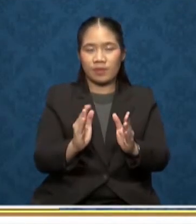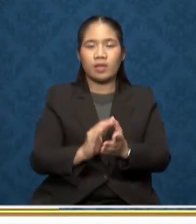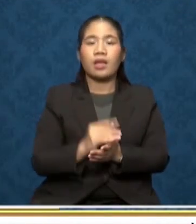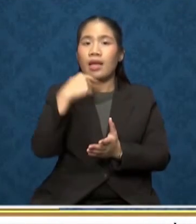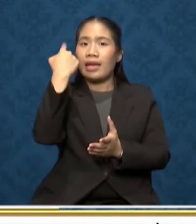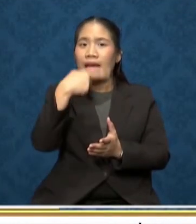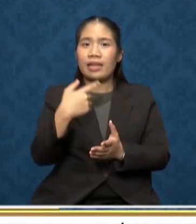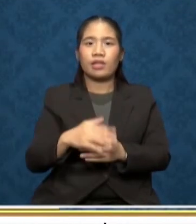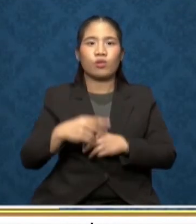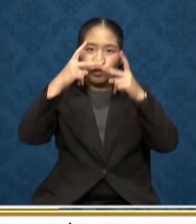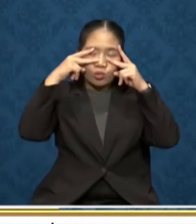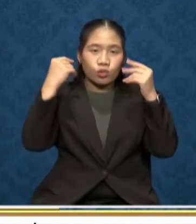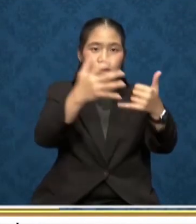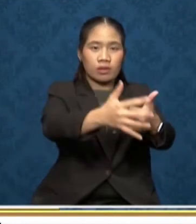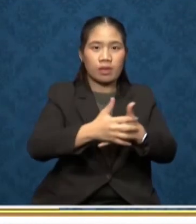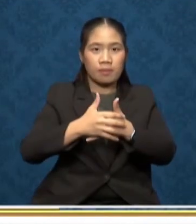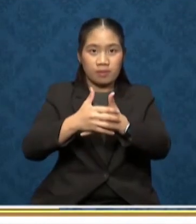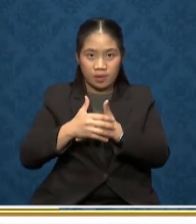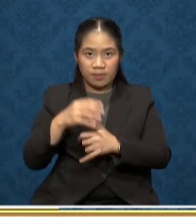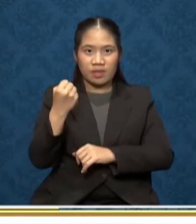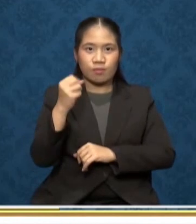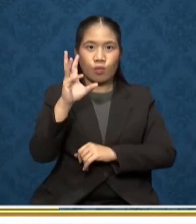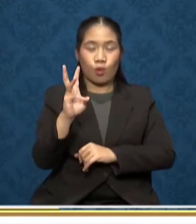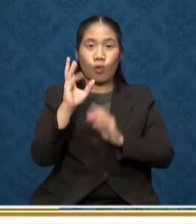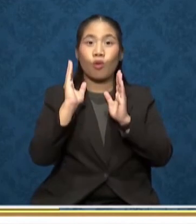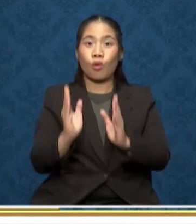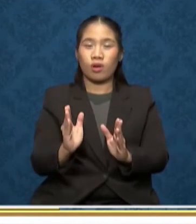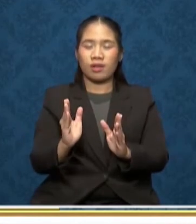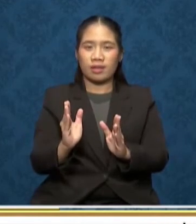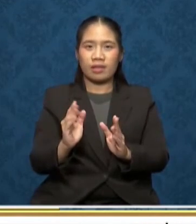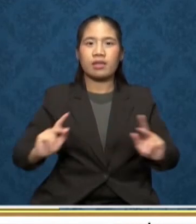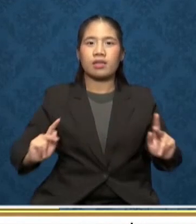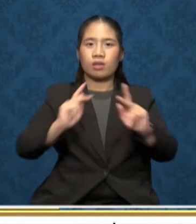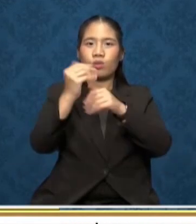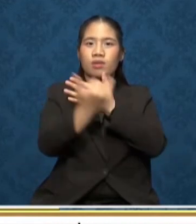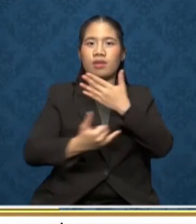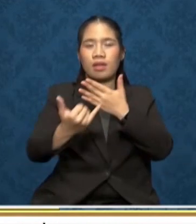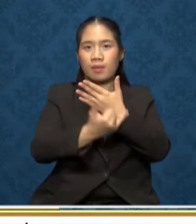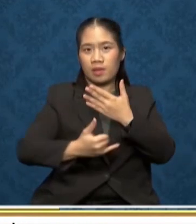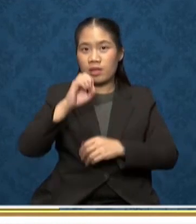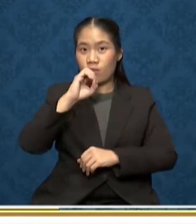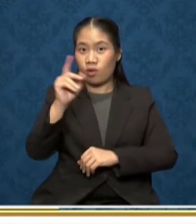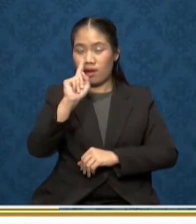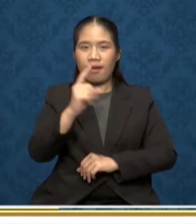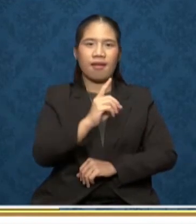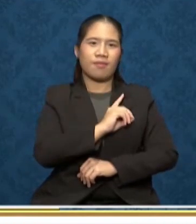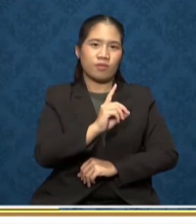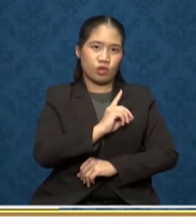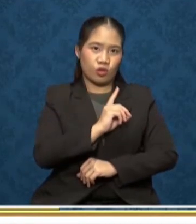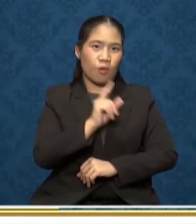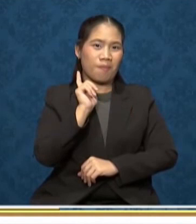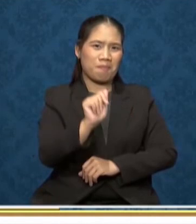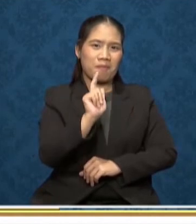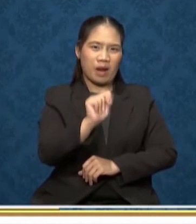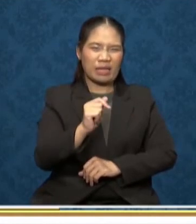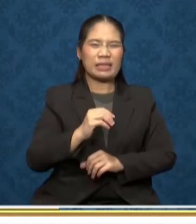ผู้ถูกจบเปตัประกันขนานมจำนน 16 คนโยขอเรีนว่ากระสวงกต่ประเทศซึมภาละกิจหนาททางกนทุดได้